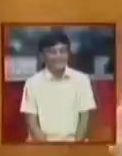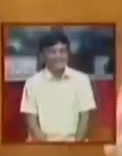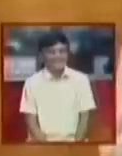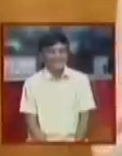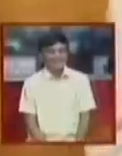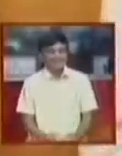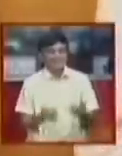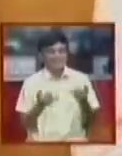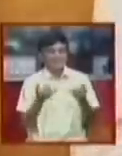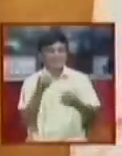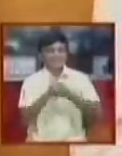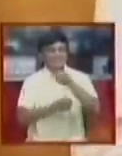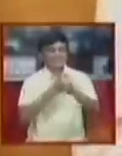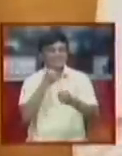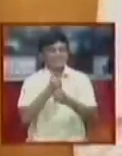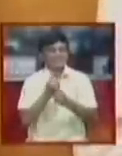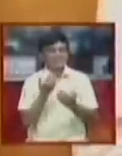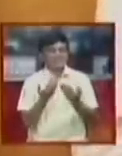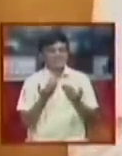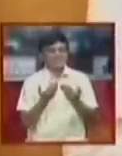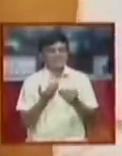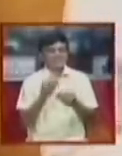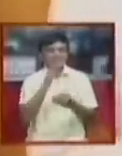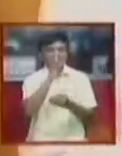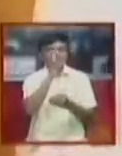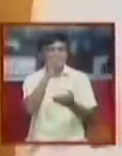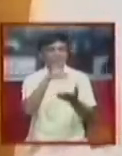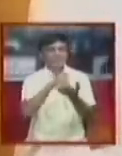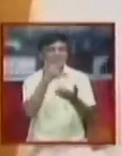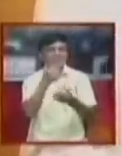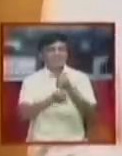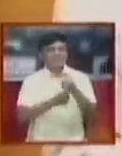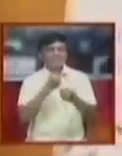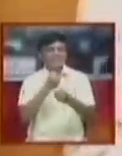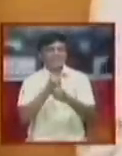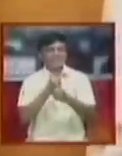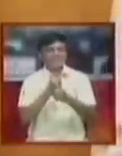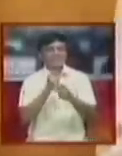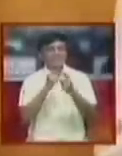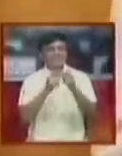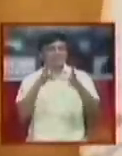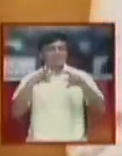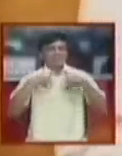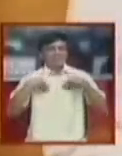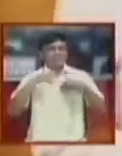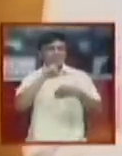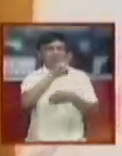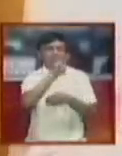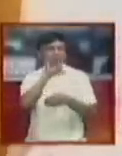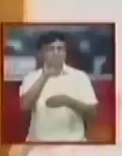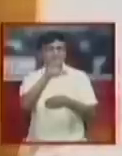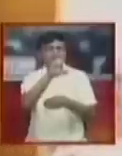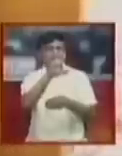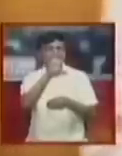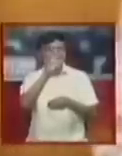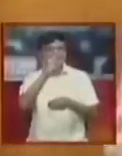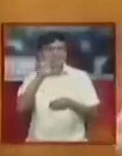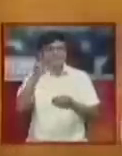Dito ko lang po, next year po yan. 40,000 pa lang po this year. Ang minana po nating